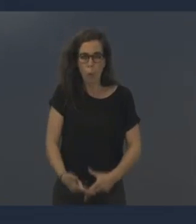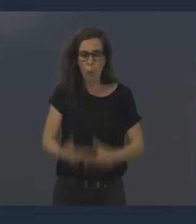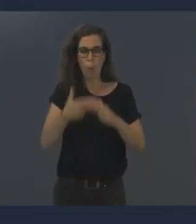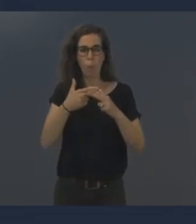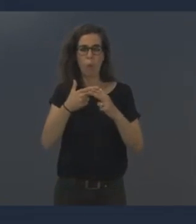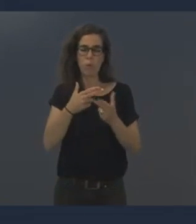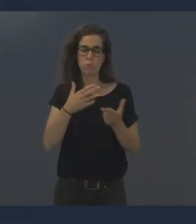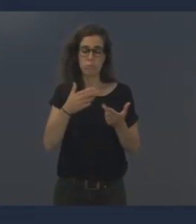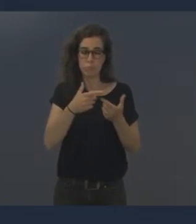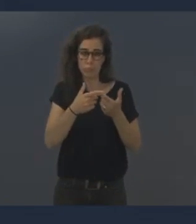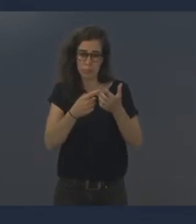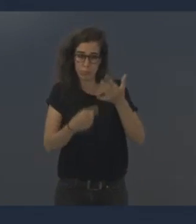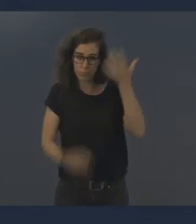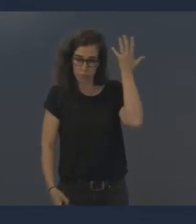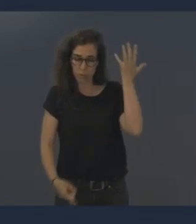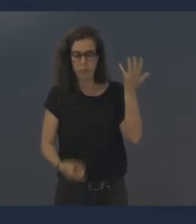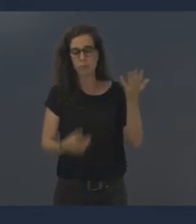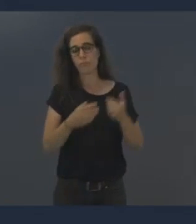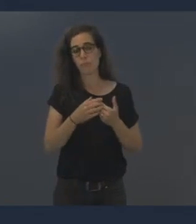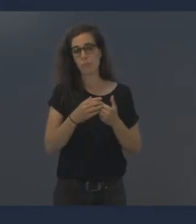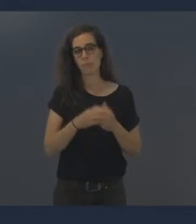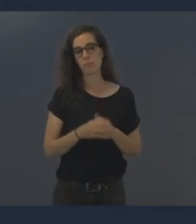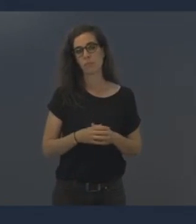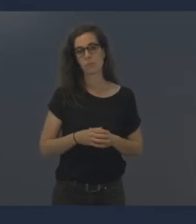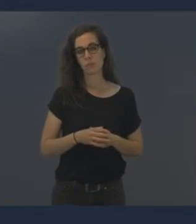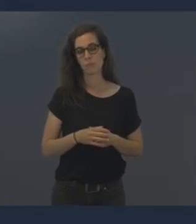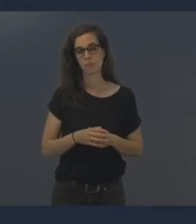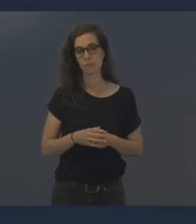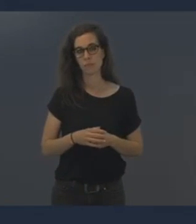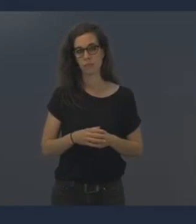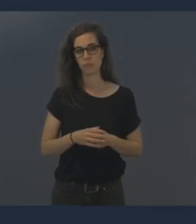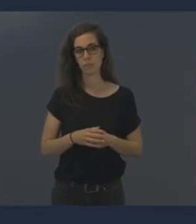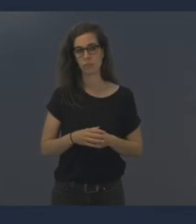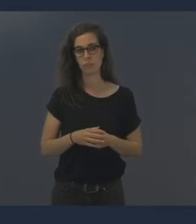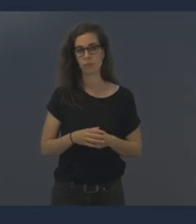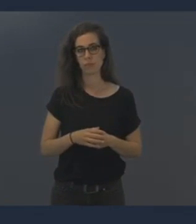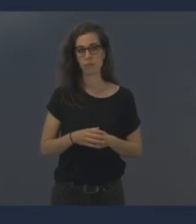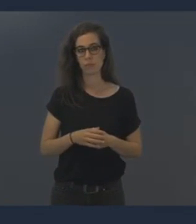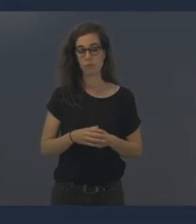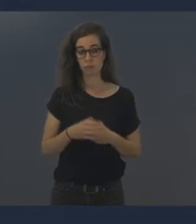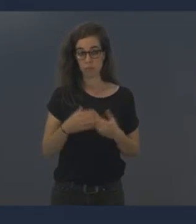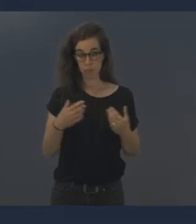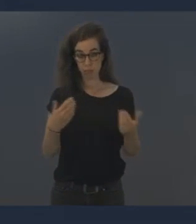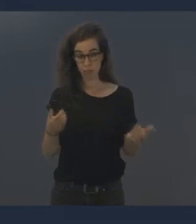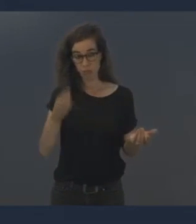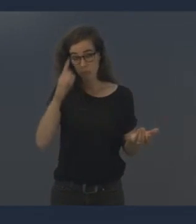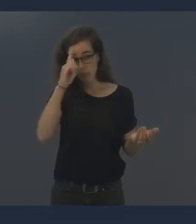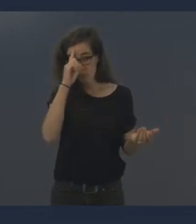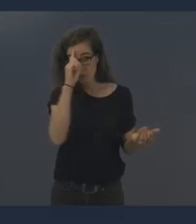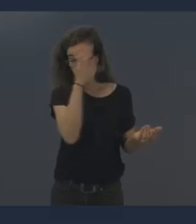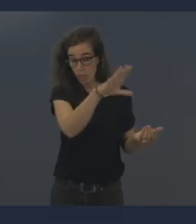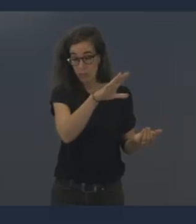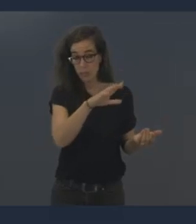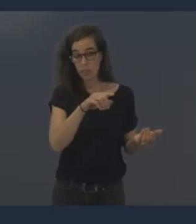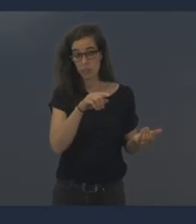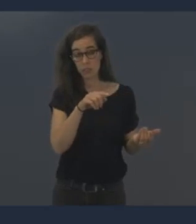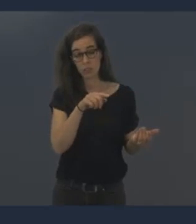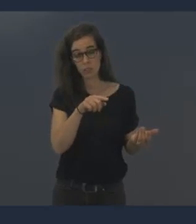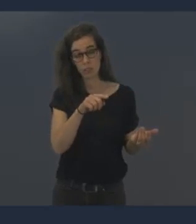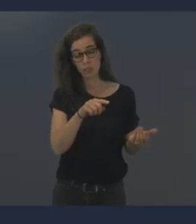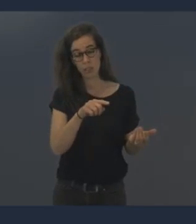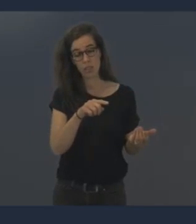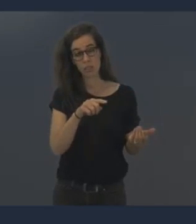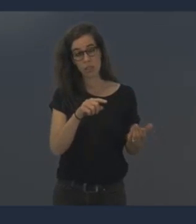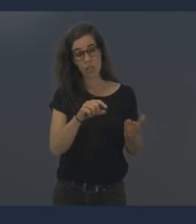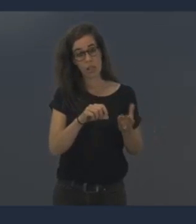Puy, Montbrison, Issoire, Riontières, Tarare et Rumilly. Est-ce que vous considérez donc que cette première politique était